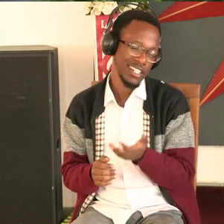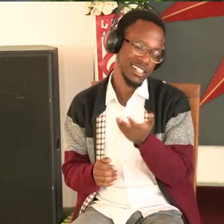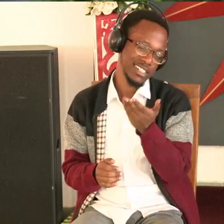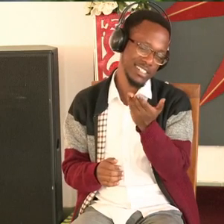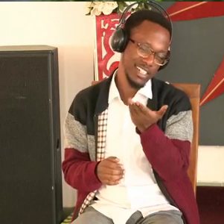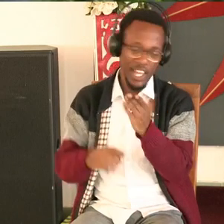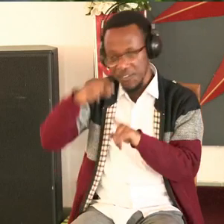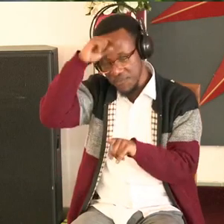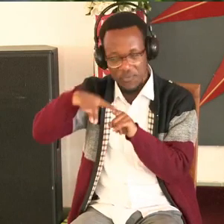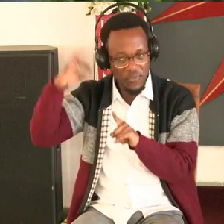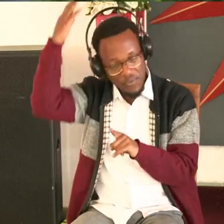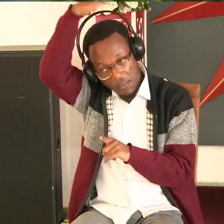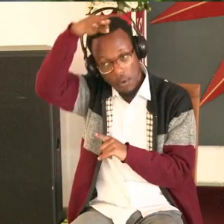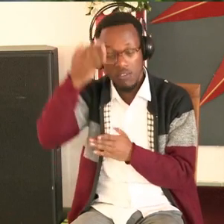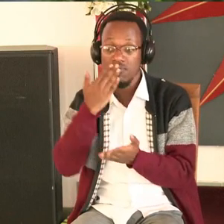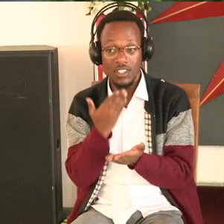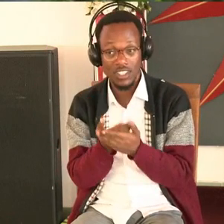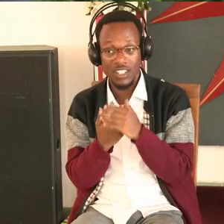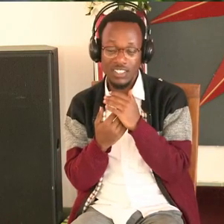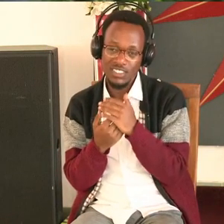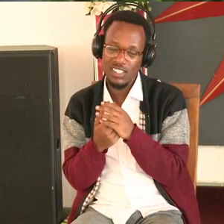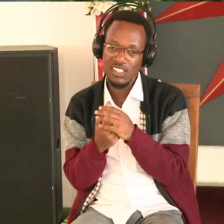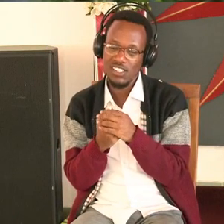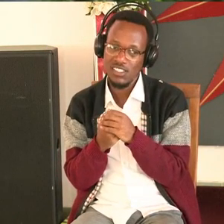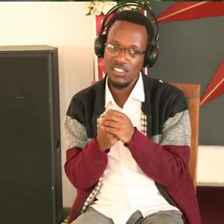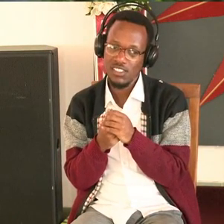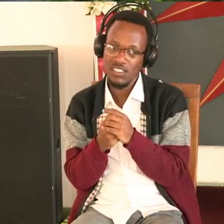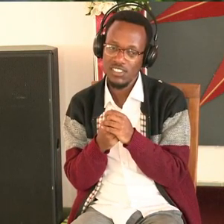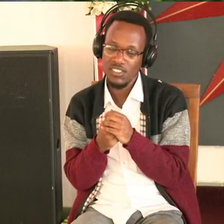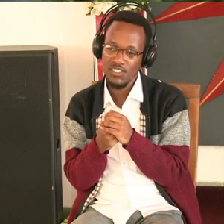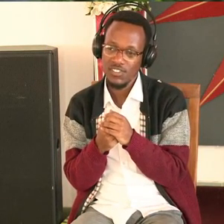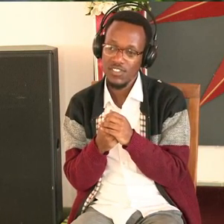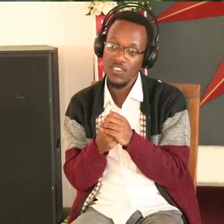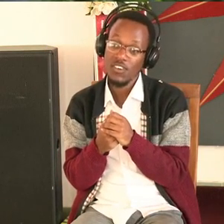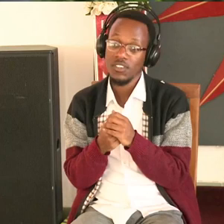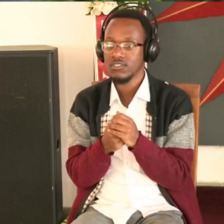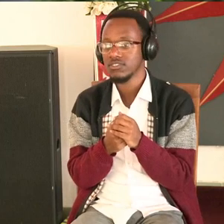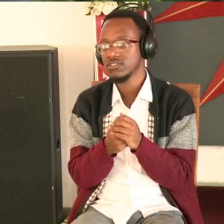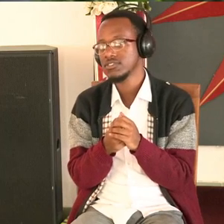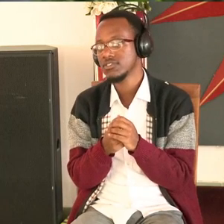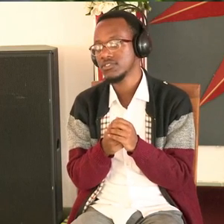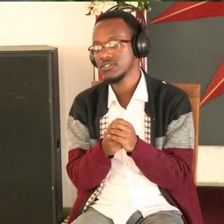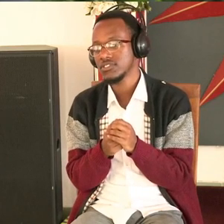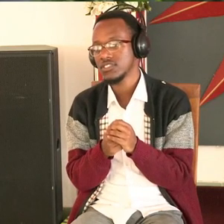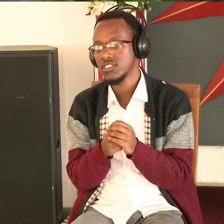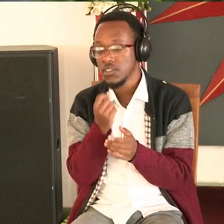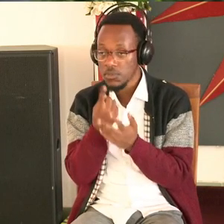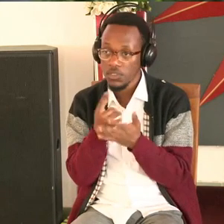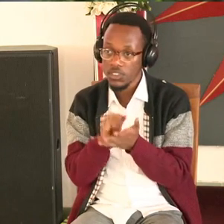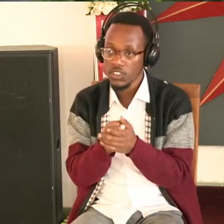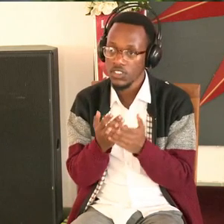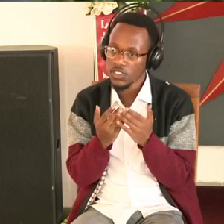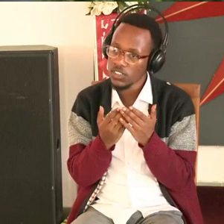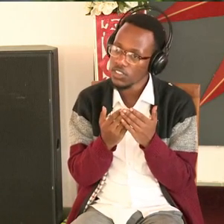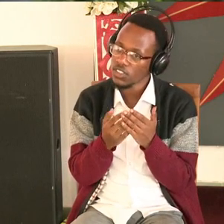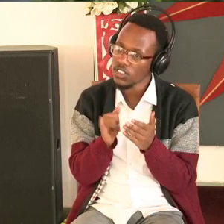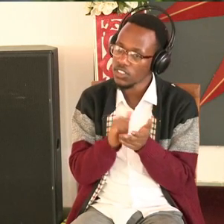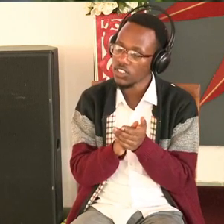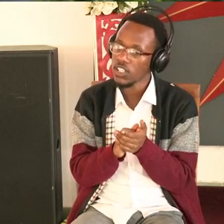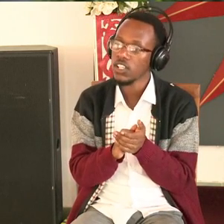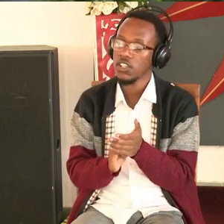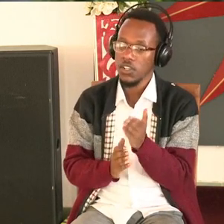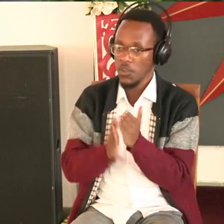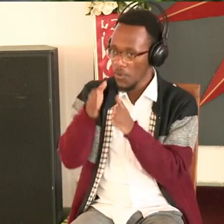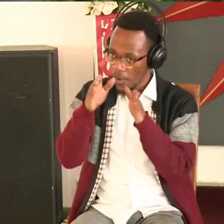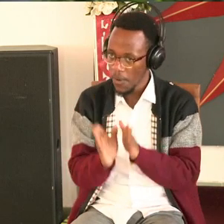frère Franck, c'est bien le mauvais, le méchant serviteur dont il est question au verset